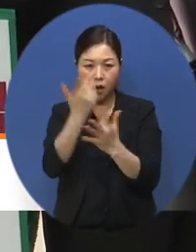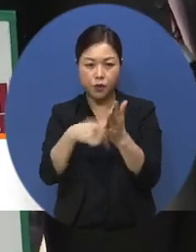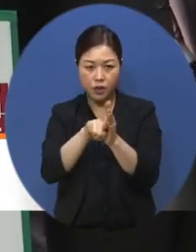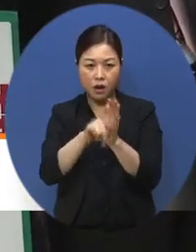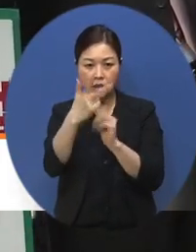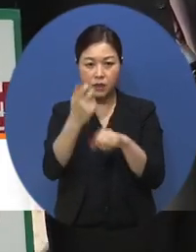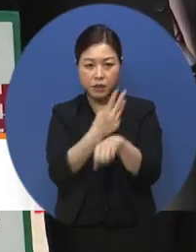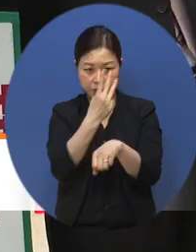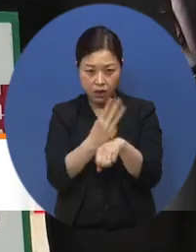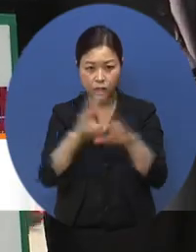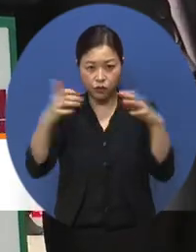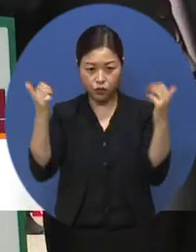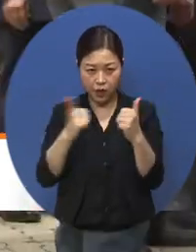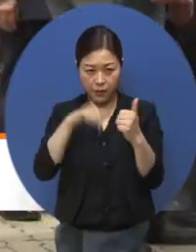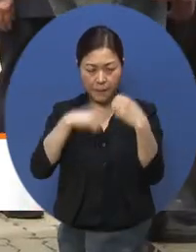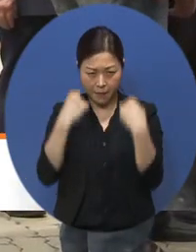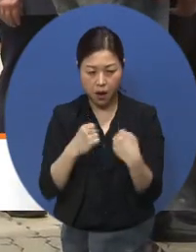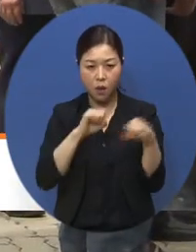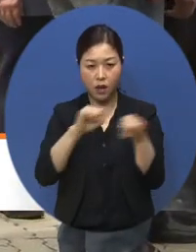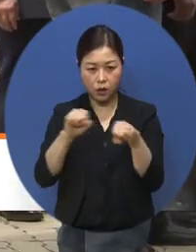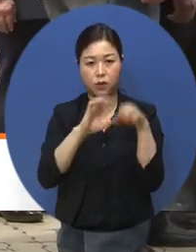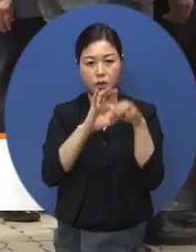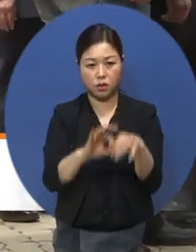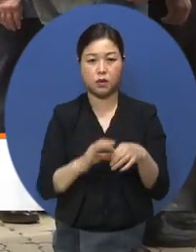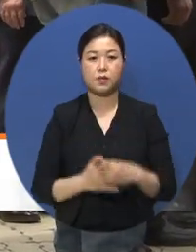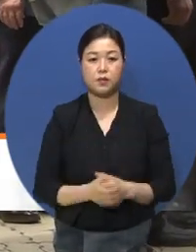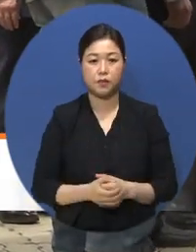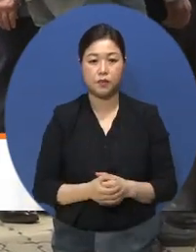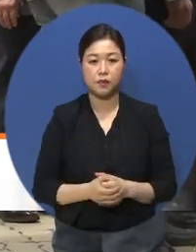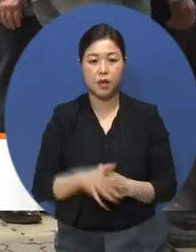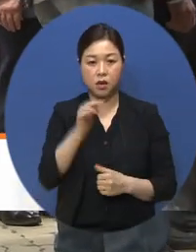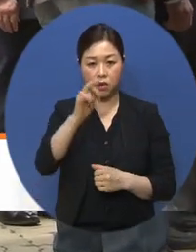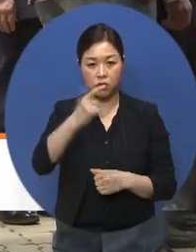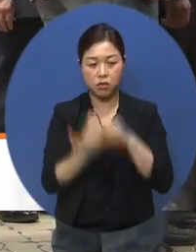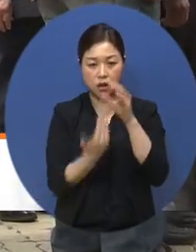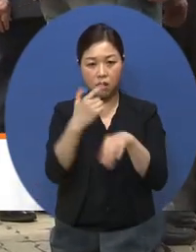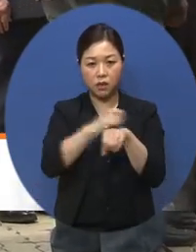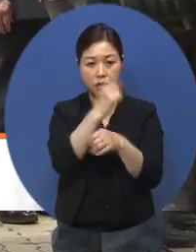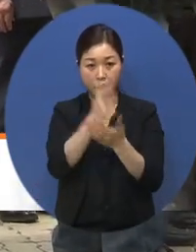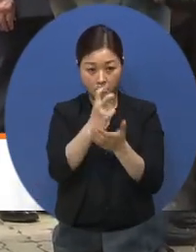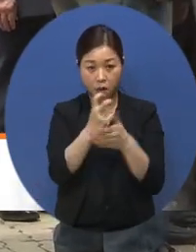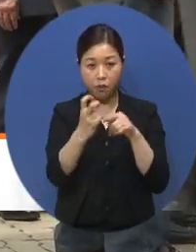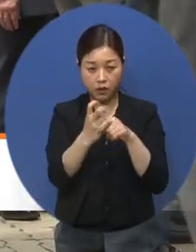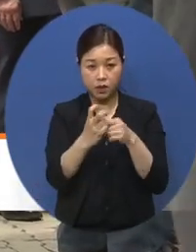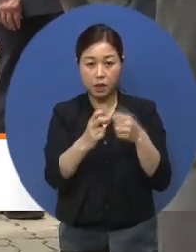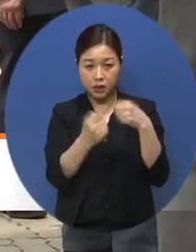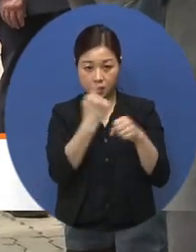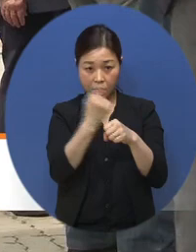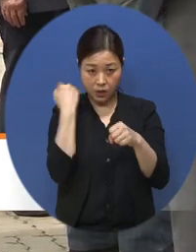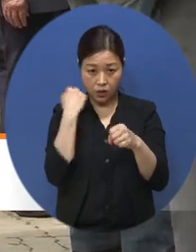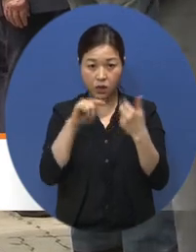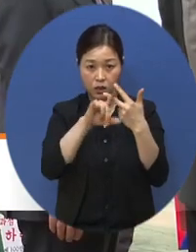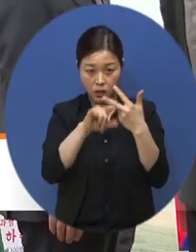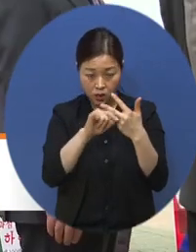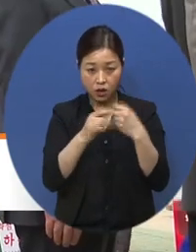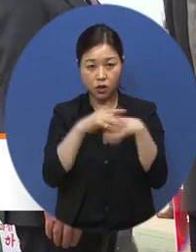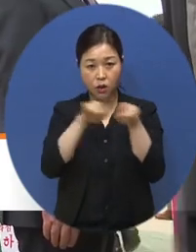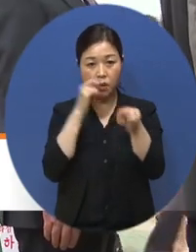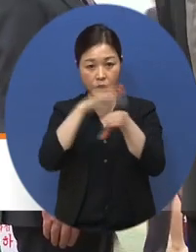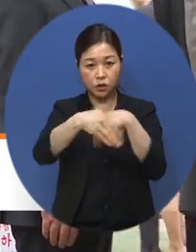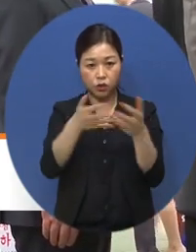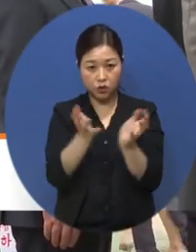국회에 상주하며 활동을 펼쳤습니다. 여순 사건 특별법안은 지난해 7월 더불어민주당